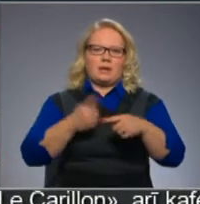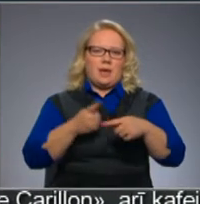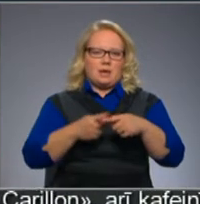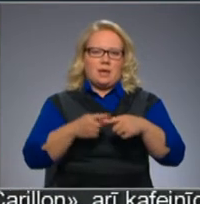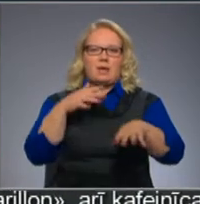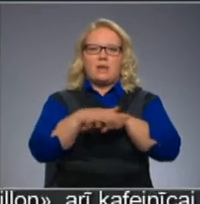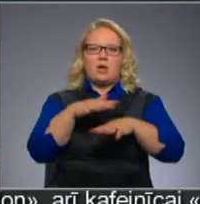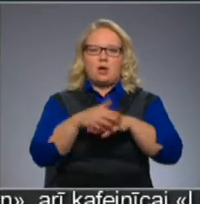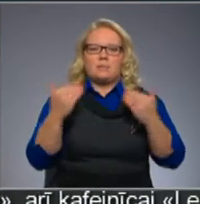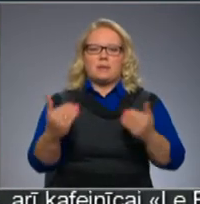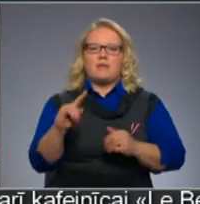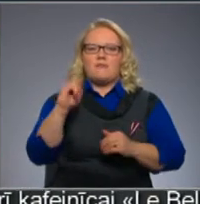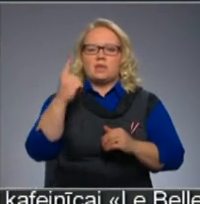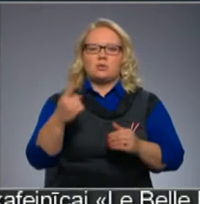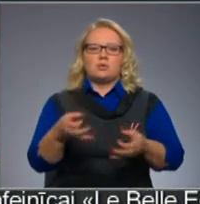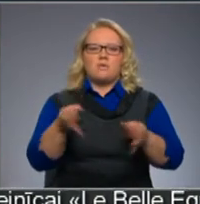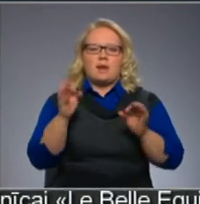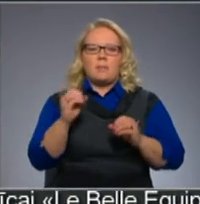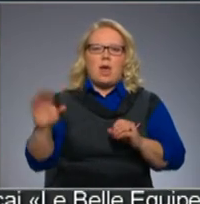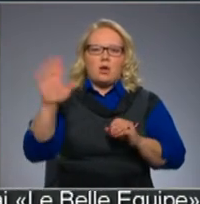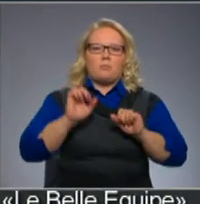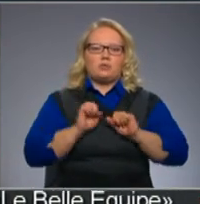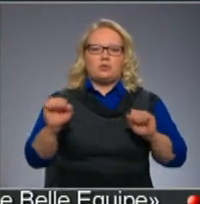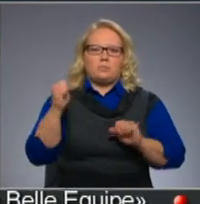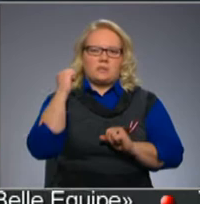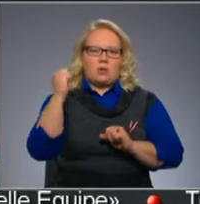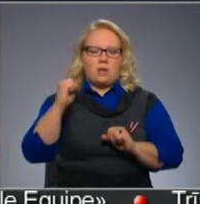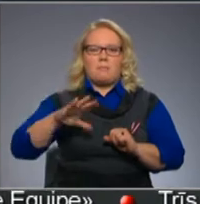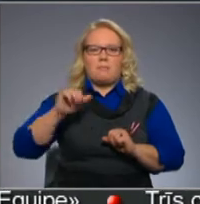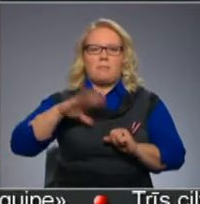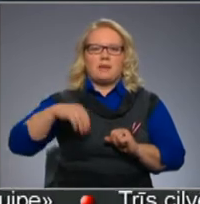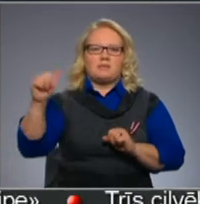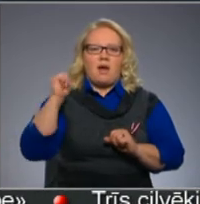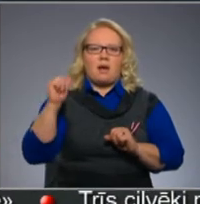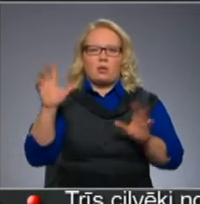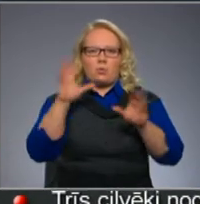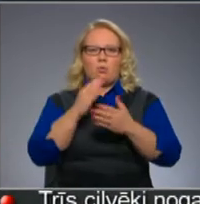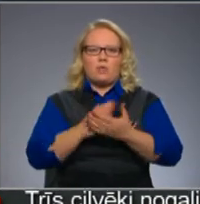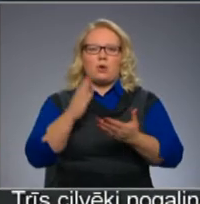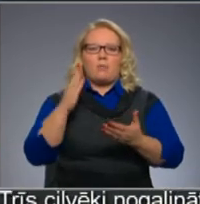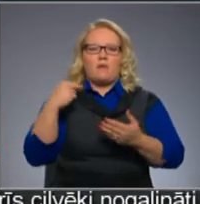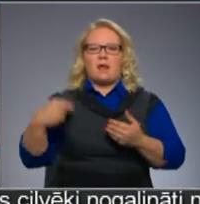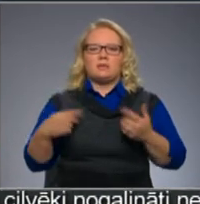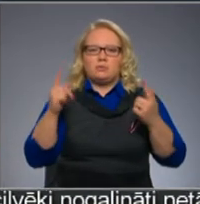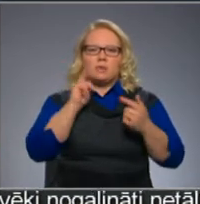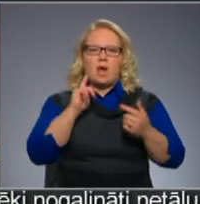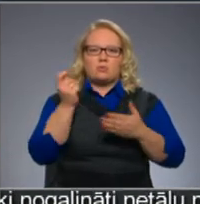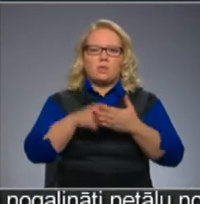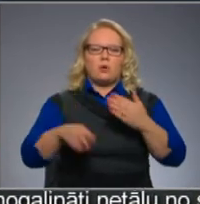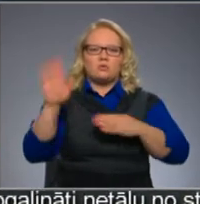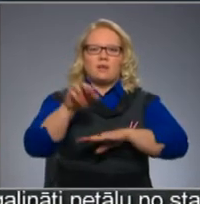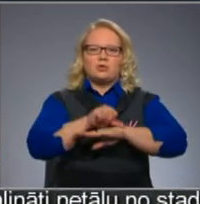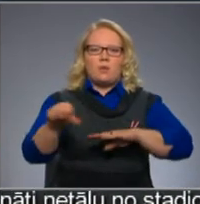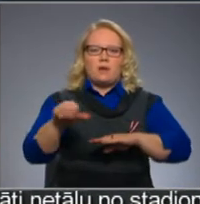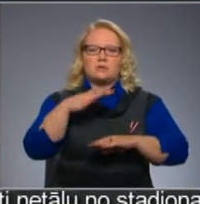Terorisms pašreiz ir viens no nozīmīgākajiem Eiropas drošības draudiem pēc vakarnakts notikumiem Franciju uz laiku slēgus valsts robežas, kas daudziem